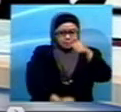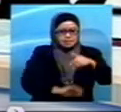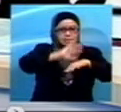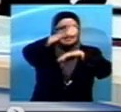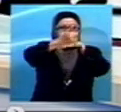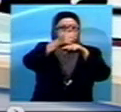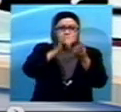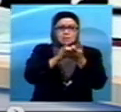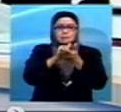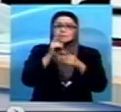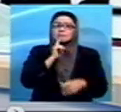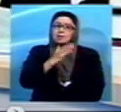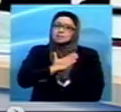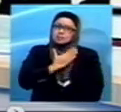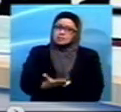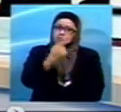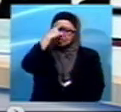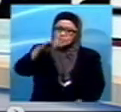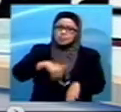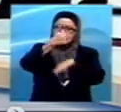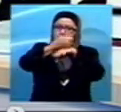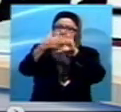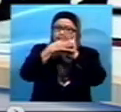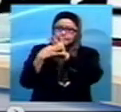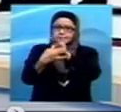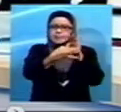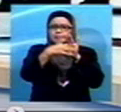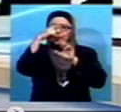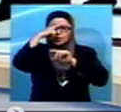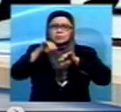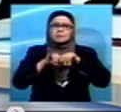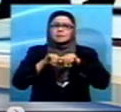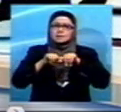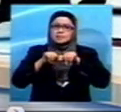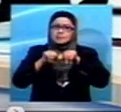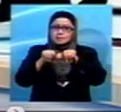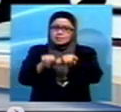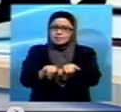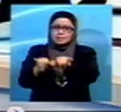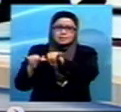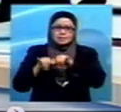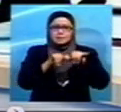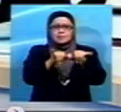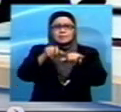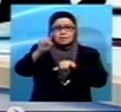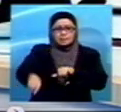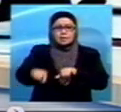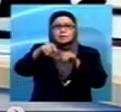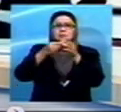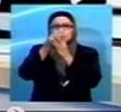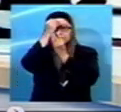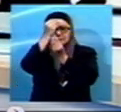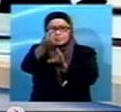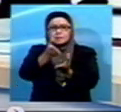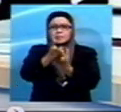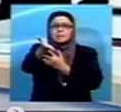main situ komite memperkukuhkan kerjasama bagi menyelaras segala keperluan dan penyaluran maklumat berhubung fasa